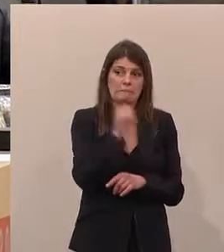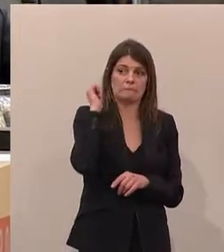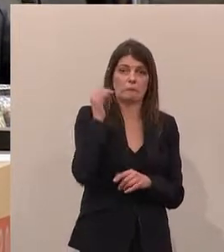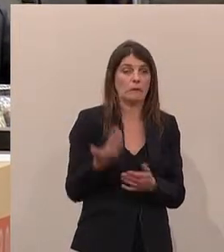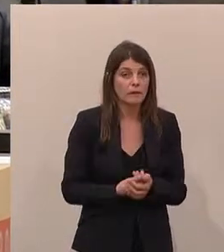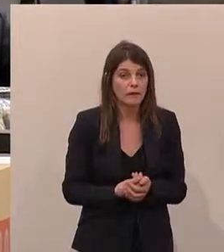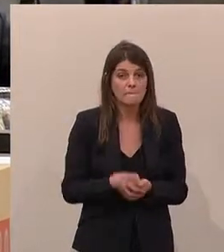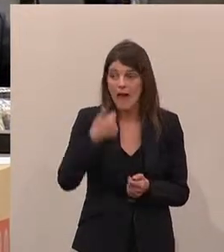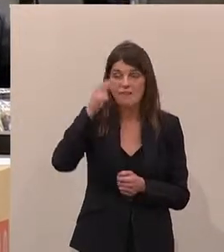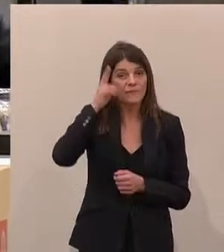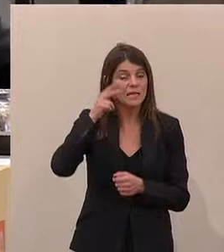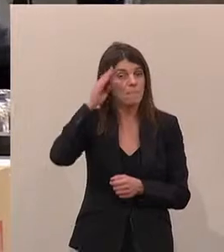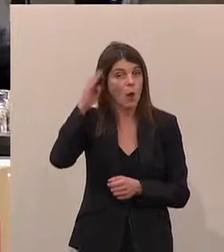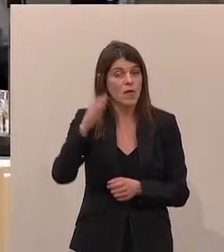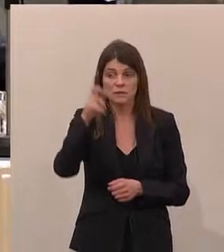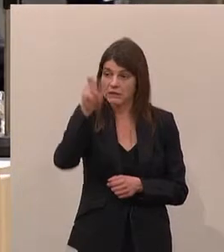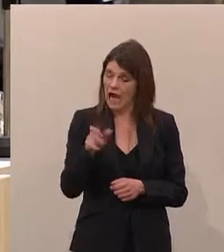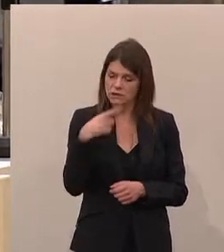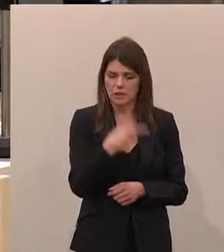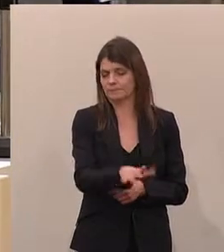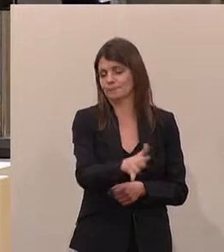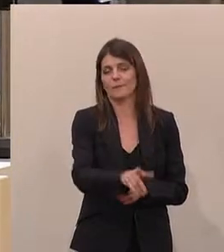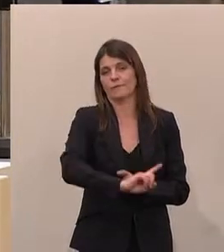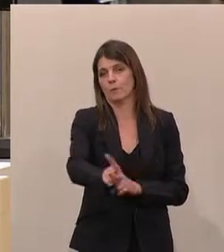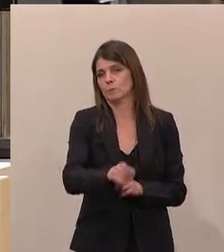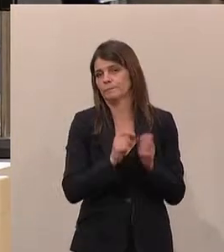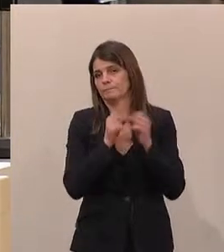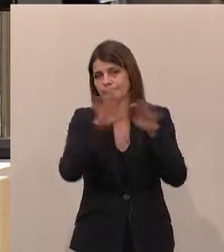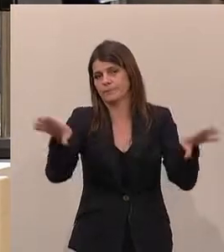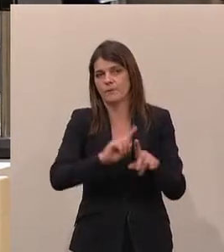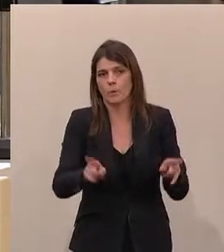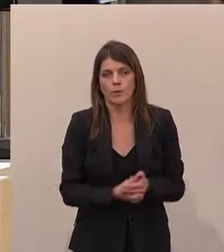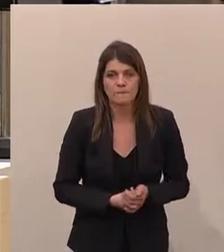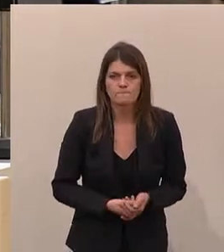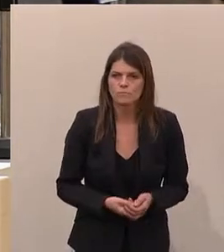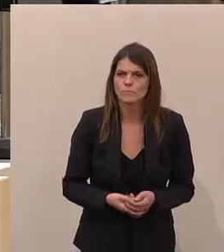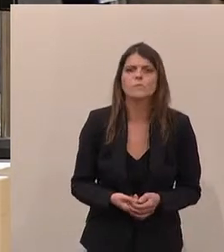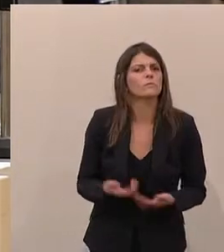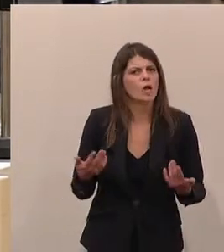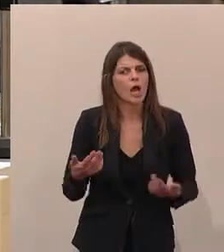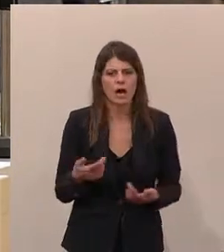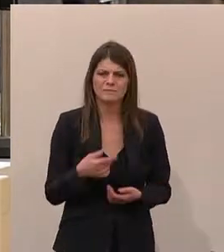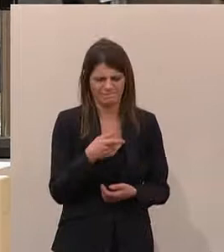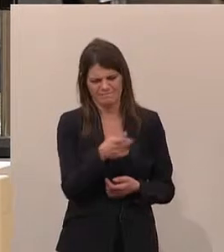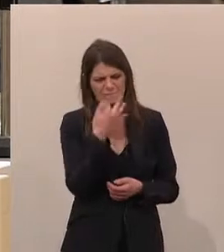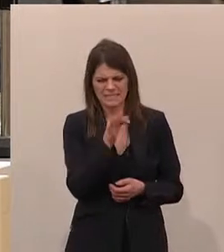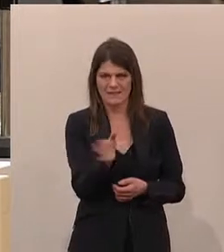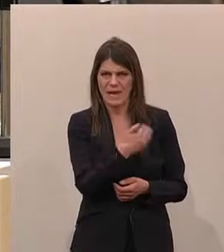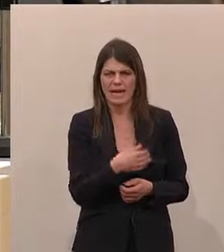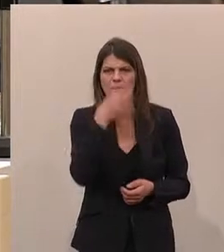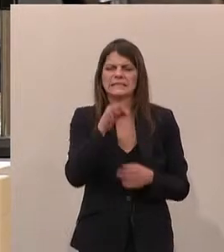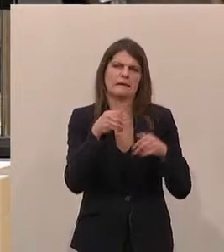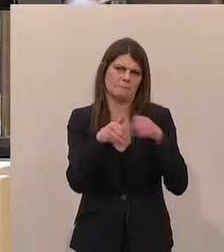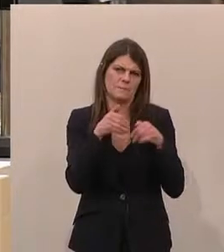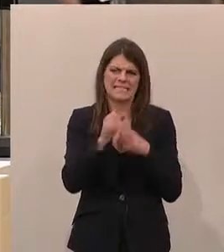hinter Ihrem Rücken dann ein Wiener Polizeibeamter sagt, nein, das geht nicht auf Sendung. Sondern wir hätten statt dieser Szene lieber ein